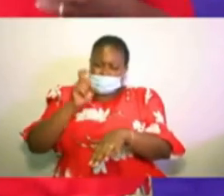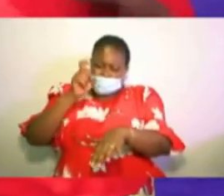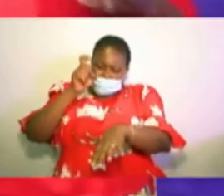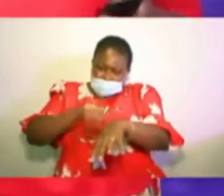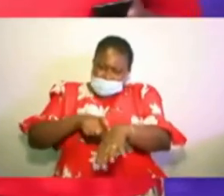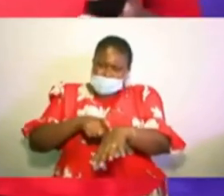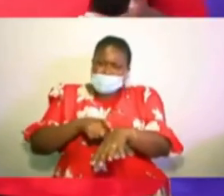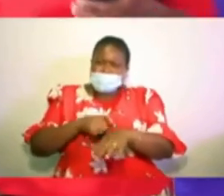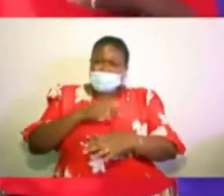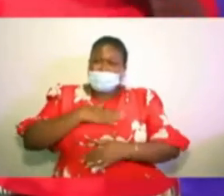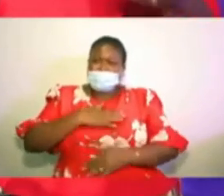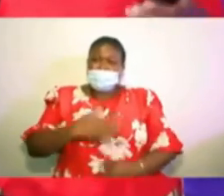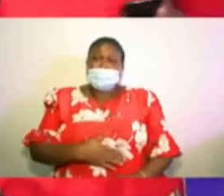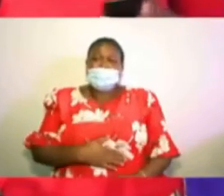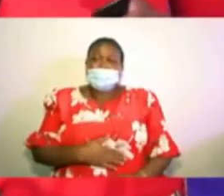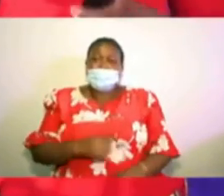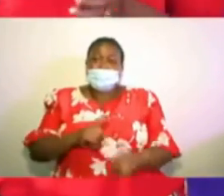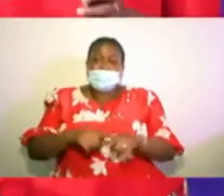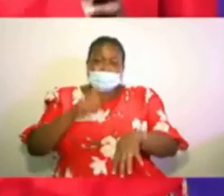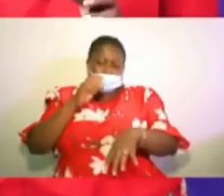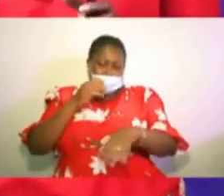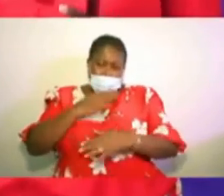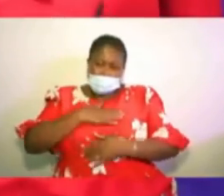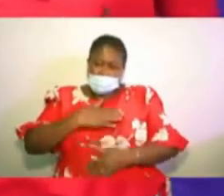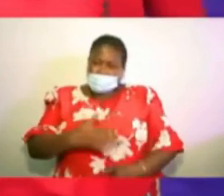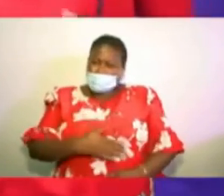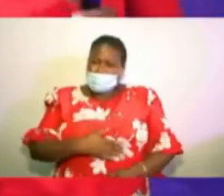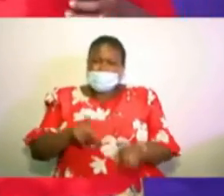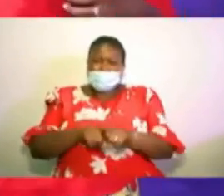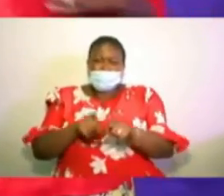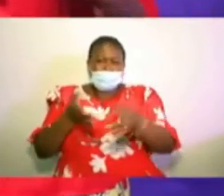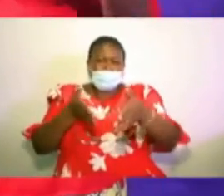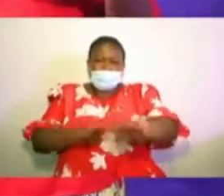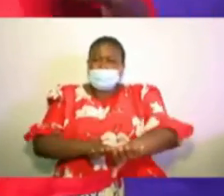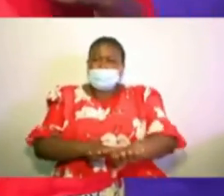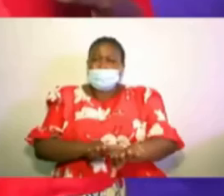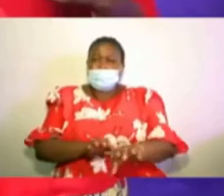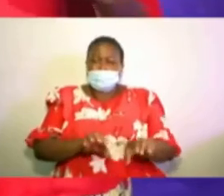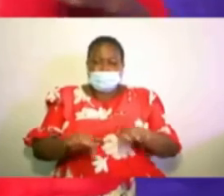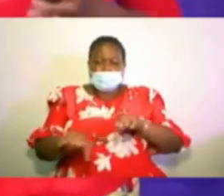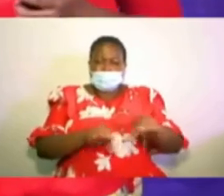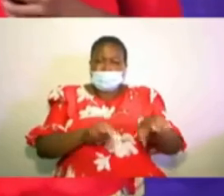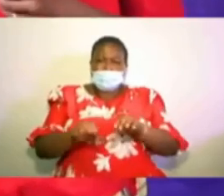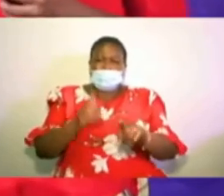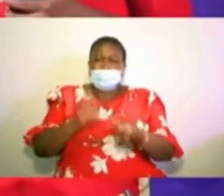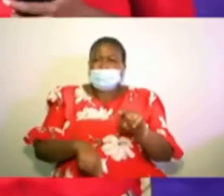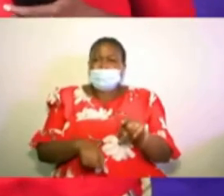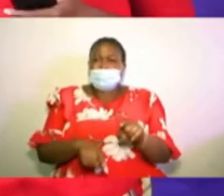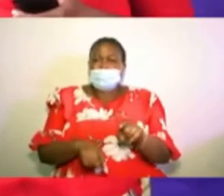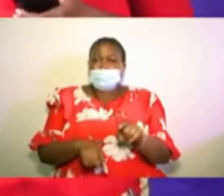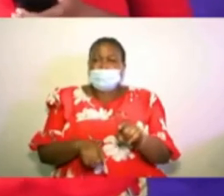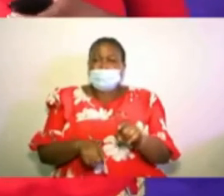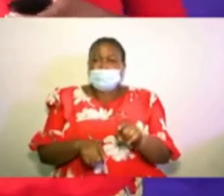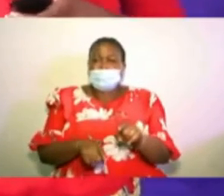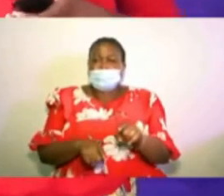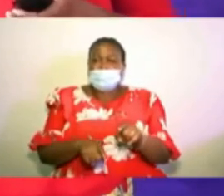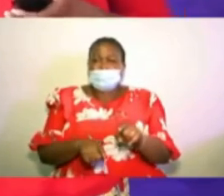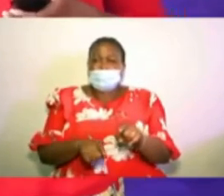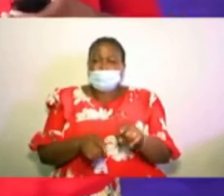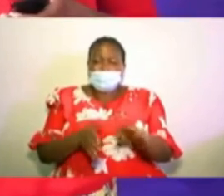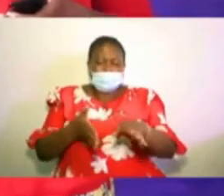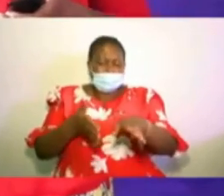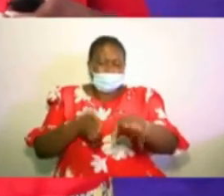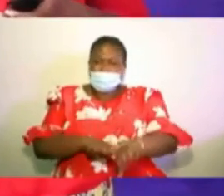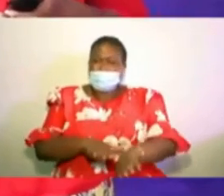Et donc à ce stade, toute chose peut déranger ce corps sans que le corps réagisse. Its